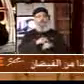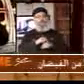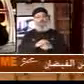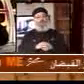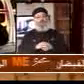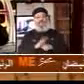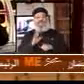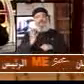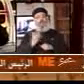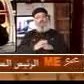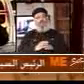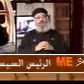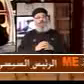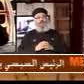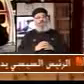وبتتحرك ازاي؟